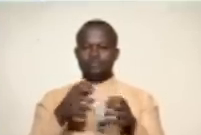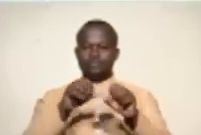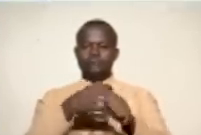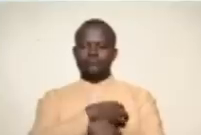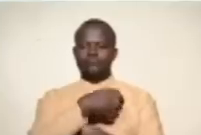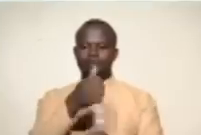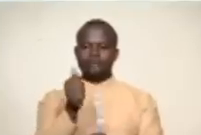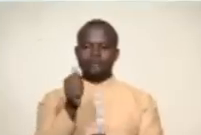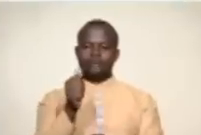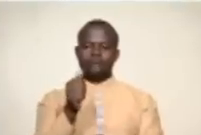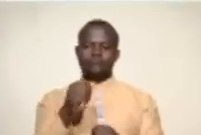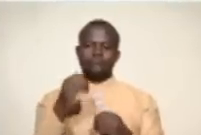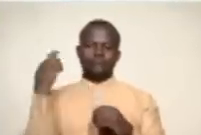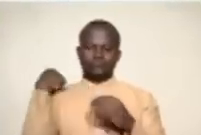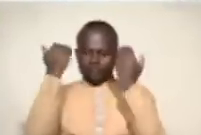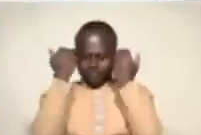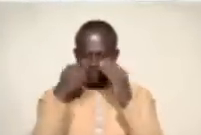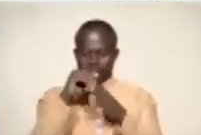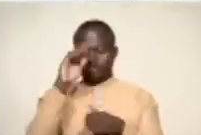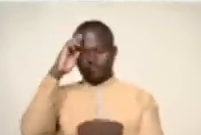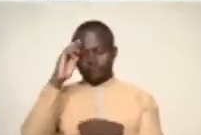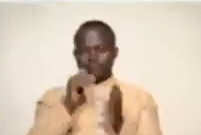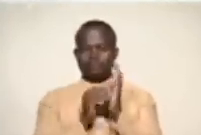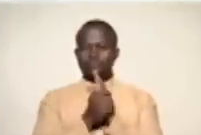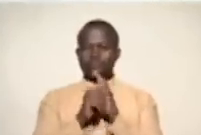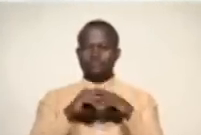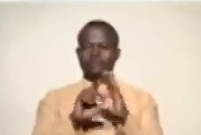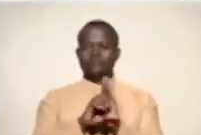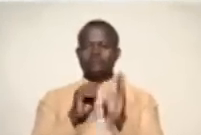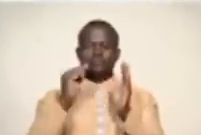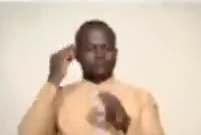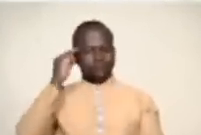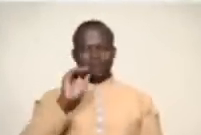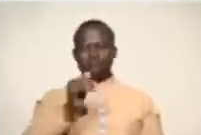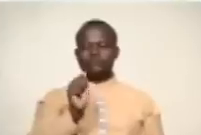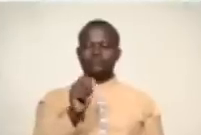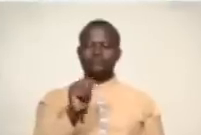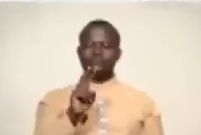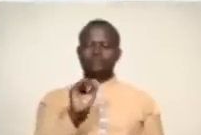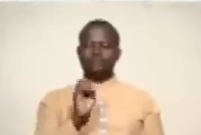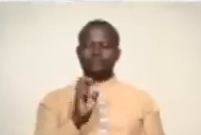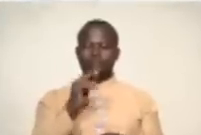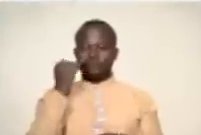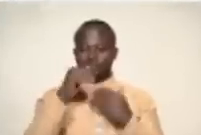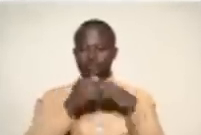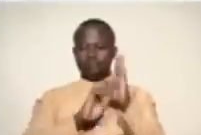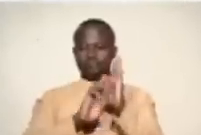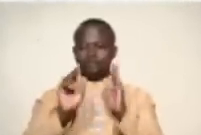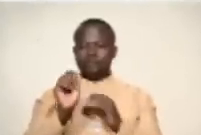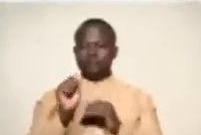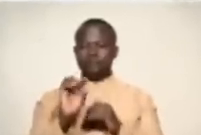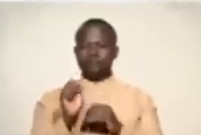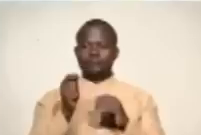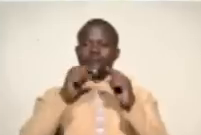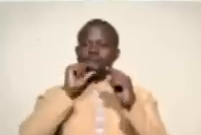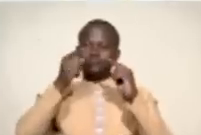ye. Komiseri ushinzwe ubutabera muri Ibuka akaba n'inzobere mu mategeko Maitre Janvier Bayingana avuga ko nubwo abahagarariye Kabuga mu mategeko batabonetse